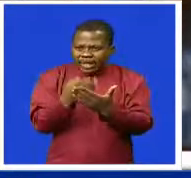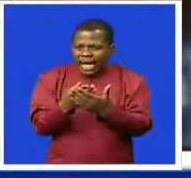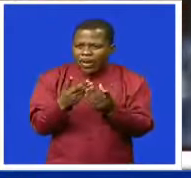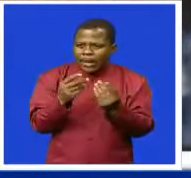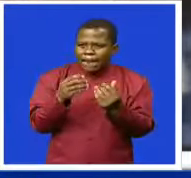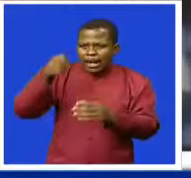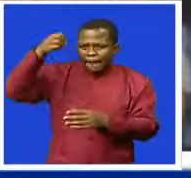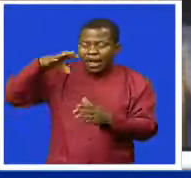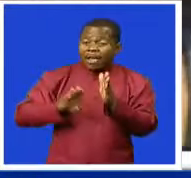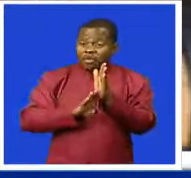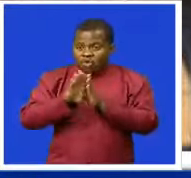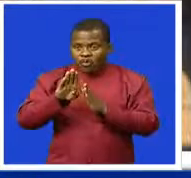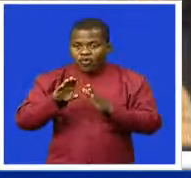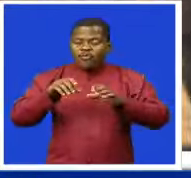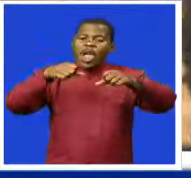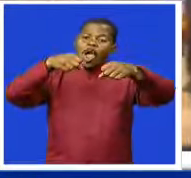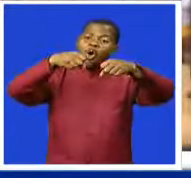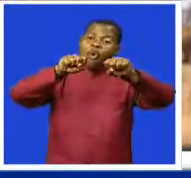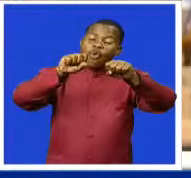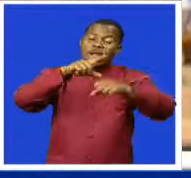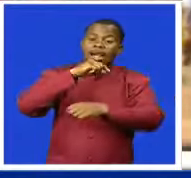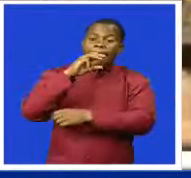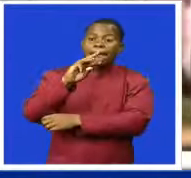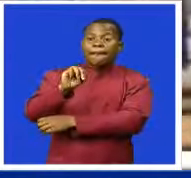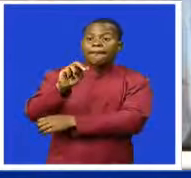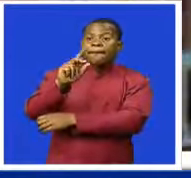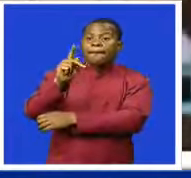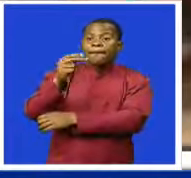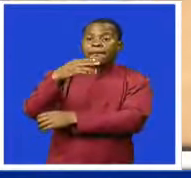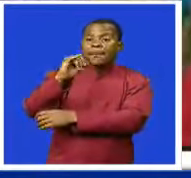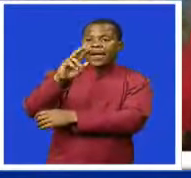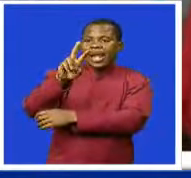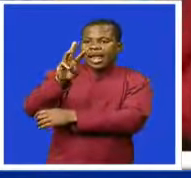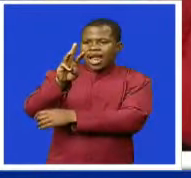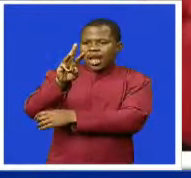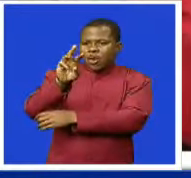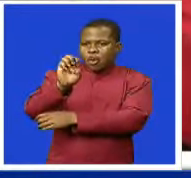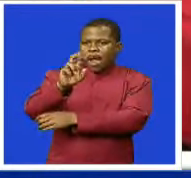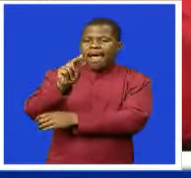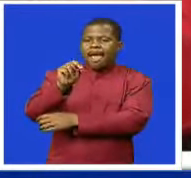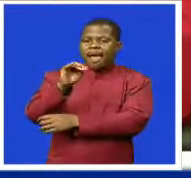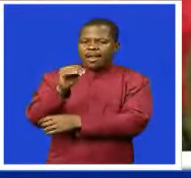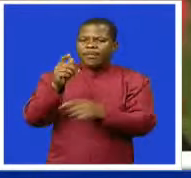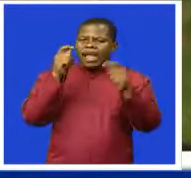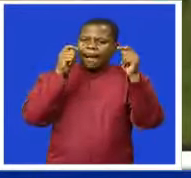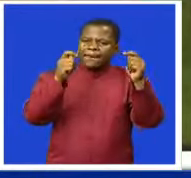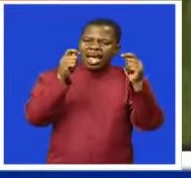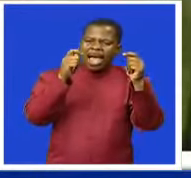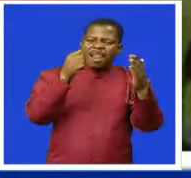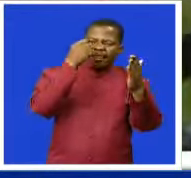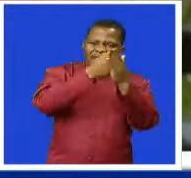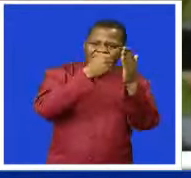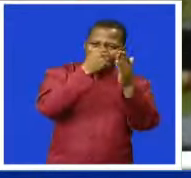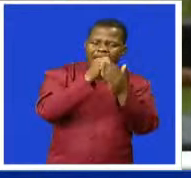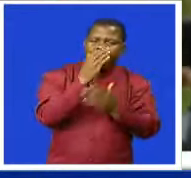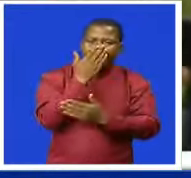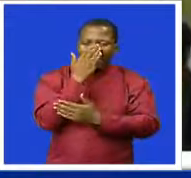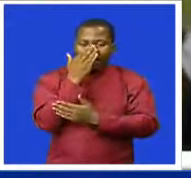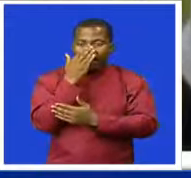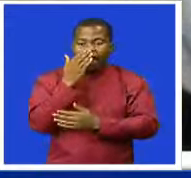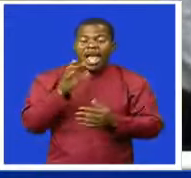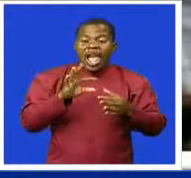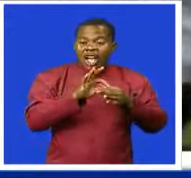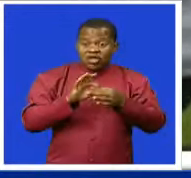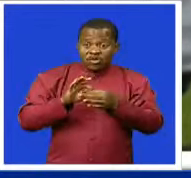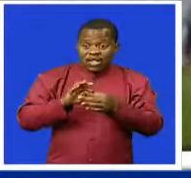ibambe umkhankaso wekufundisa sive ngekuvikela nekugwema bucala. Inhlangano yebantfu labanesifo samdlavuza welibele nesibeletho